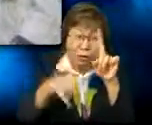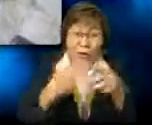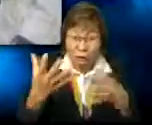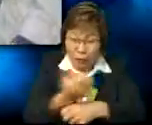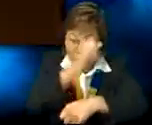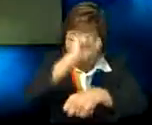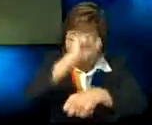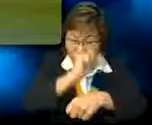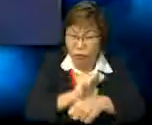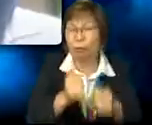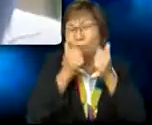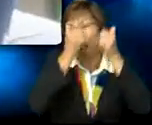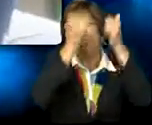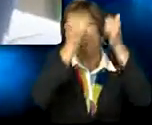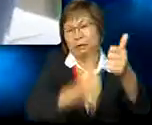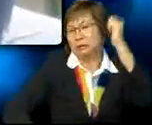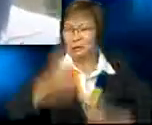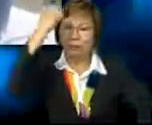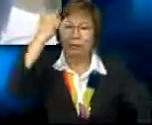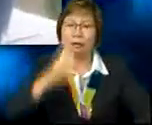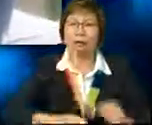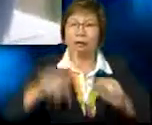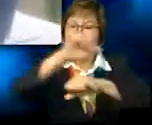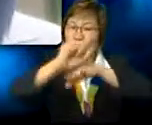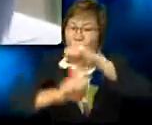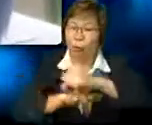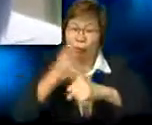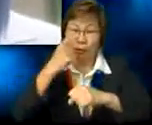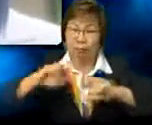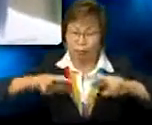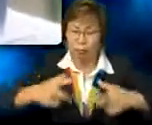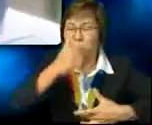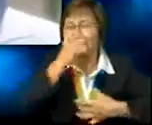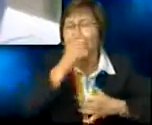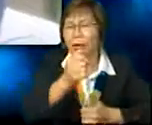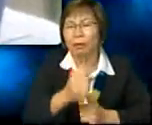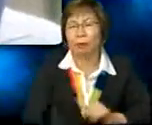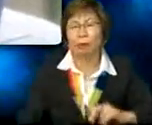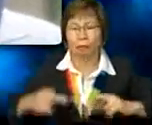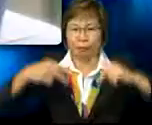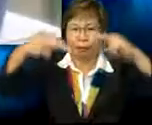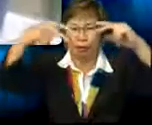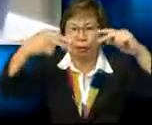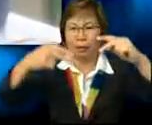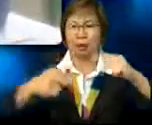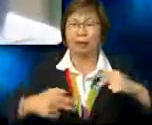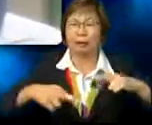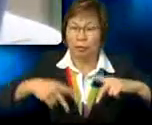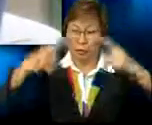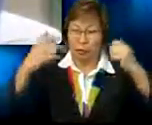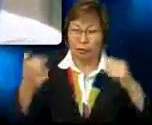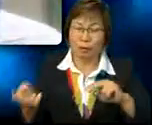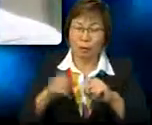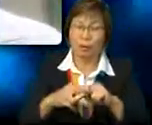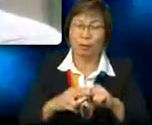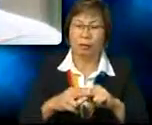fungsi yang begitu baik sekali. Satu daripada struktur mata yang menyebabkan saya terpesona ya, meningkatkan ketakwaan, di mana apabila